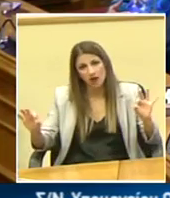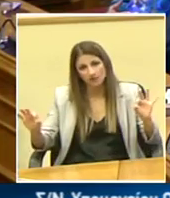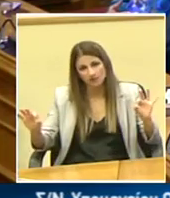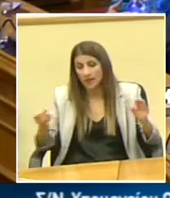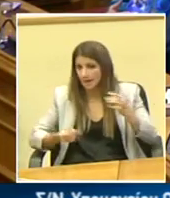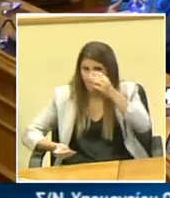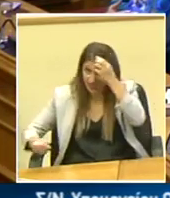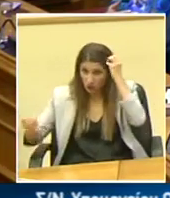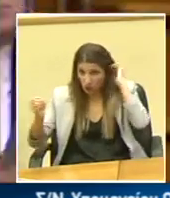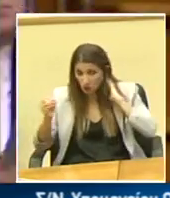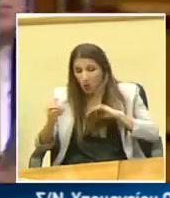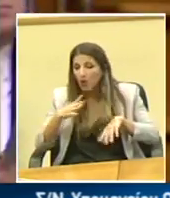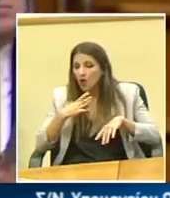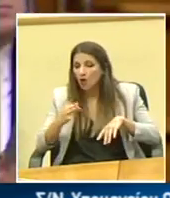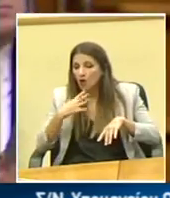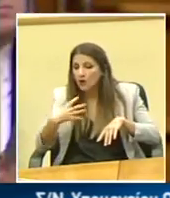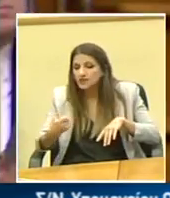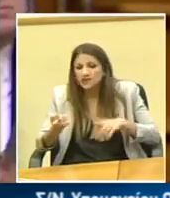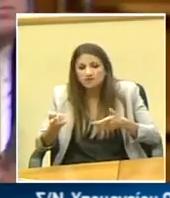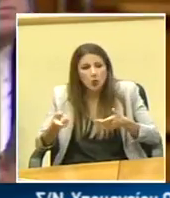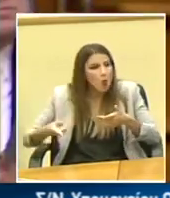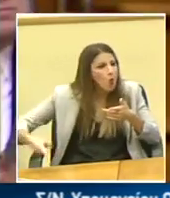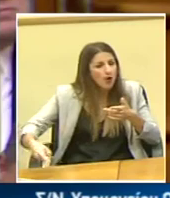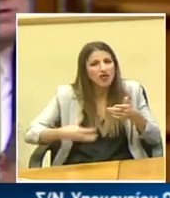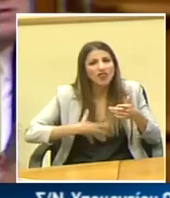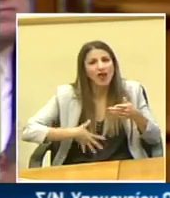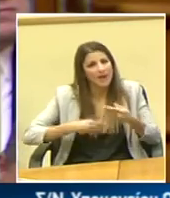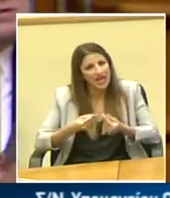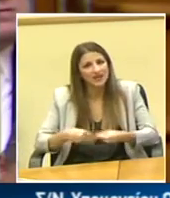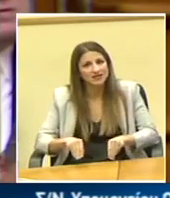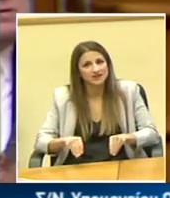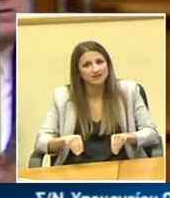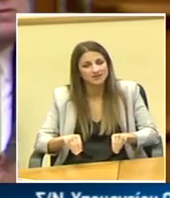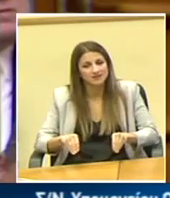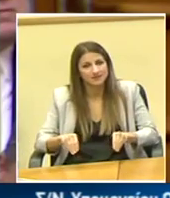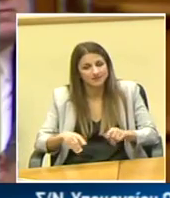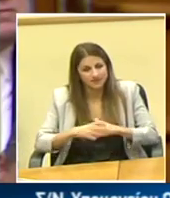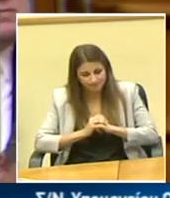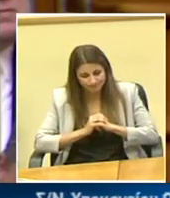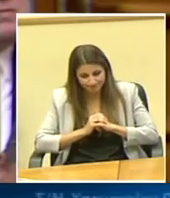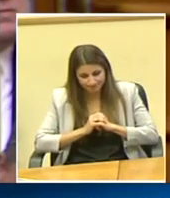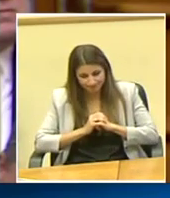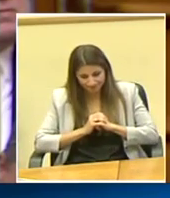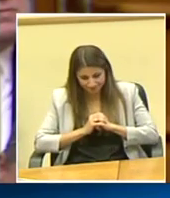κυρίως διότι αποτελεί κοινή βούληση όλων για να βρεθεί. Και θα ήθελα